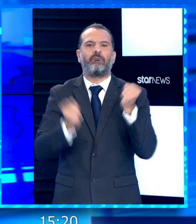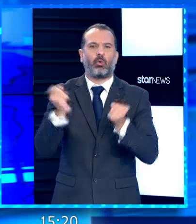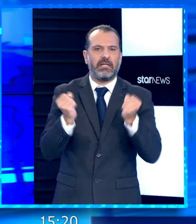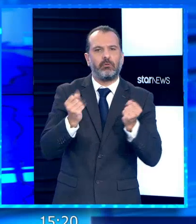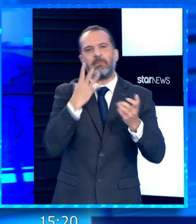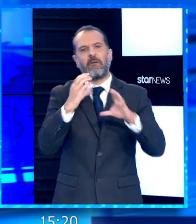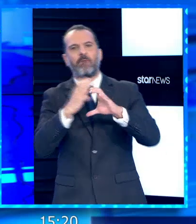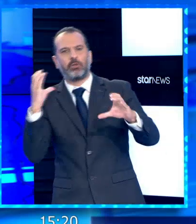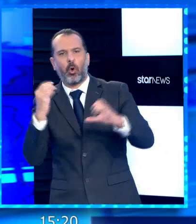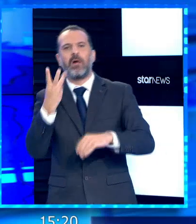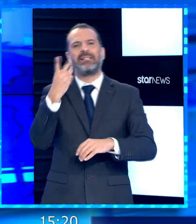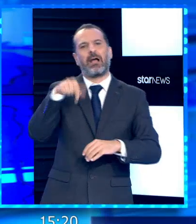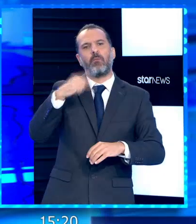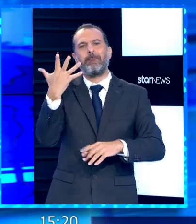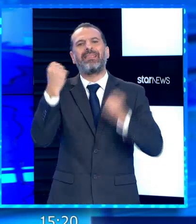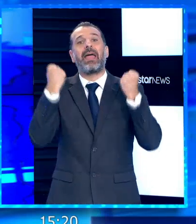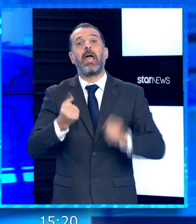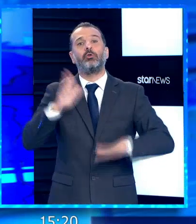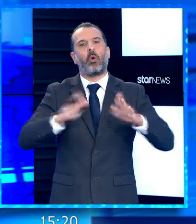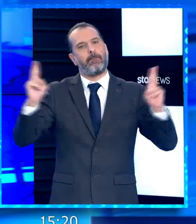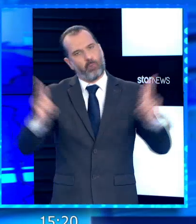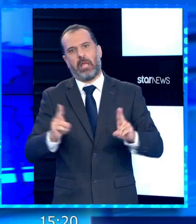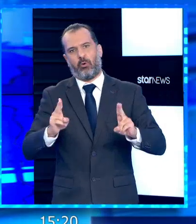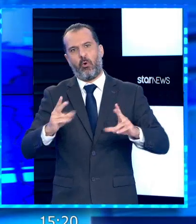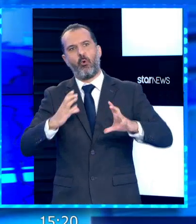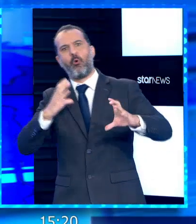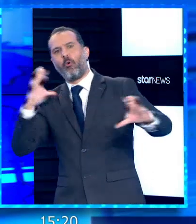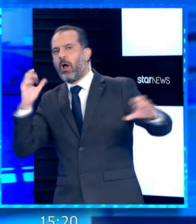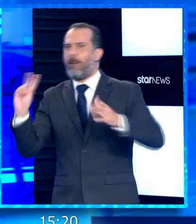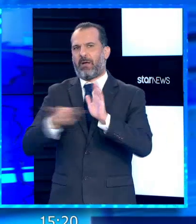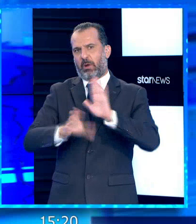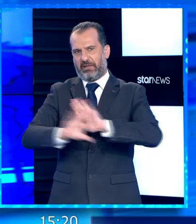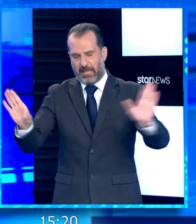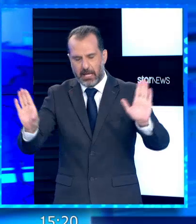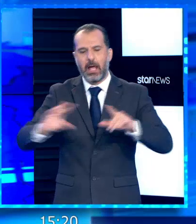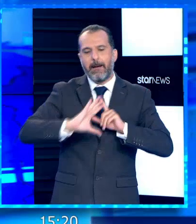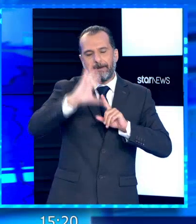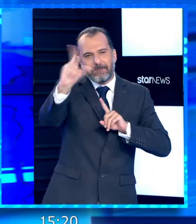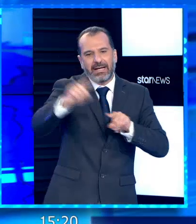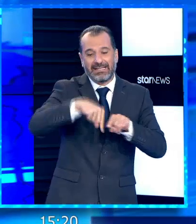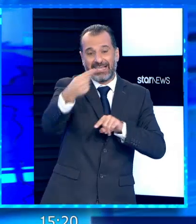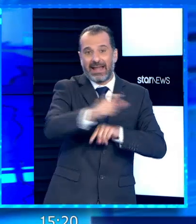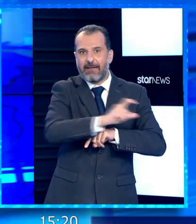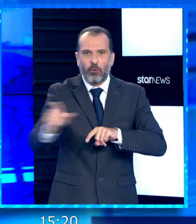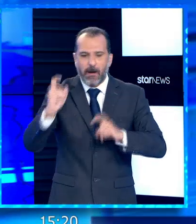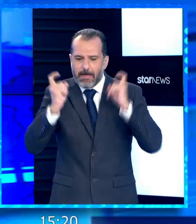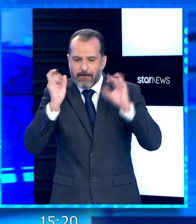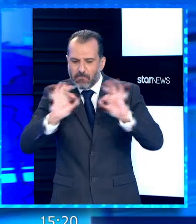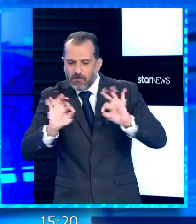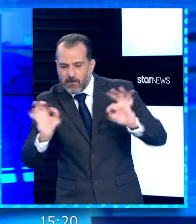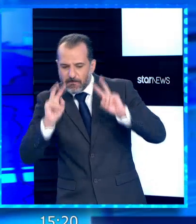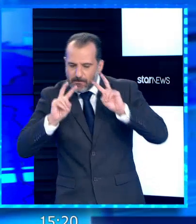των 3,5 τόνων. Γίνονται προσπάθειες να ολοκληρωθούν οι σχετικοί έλεγχοι έως τα μέσα της εβδομάδας, οπότε και θα δοθεί στην